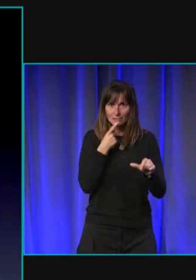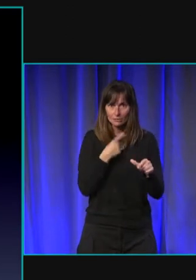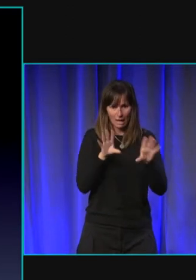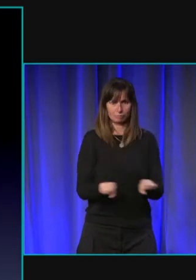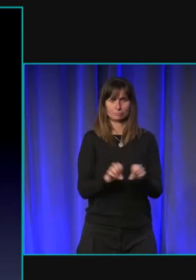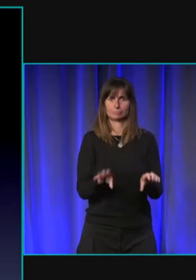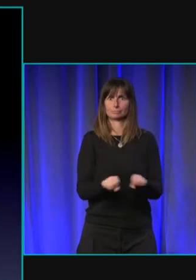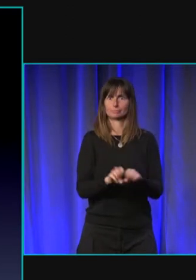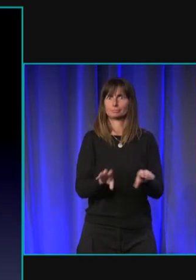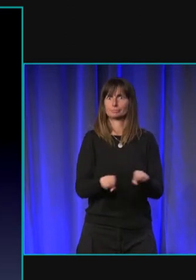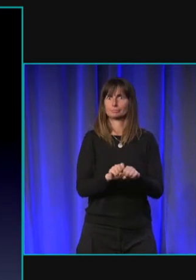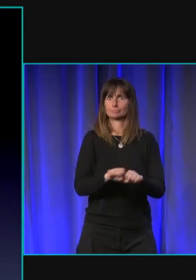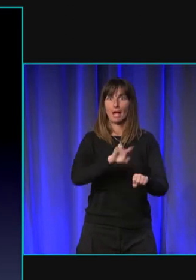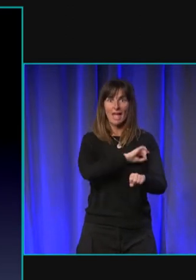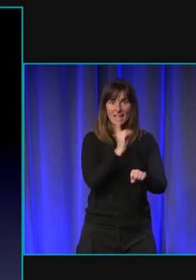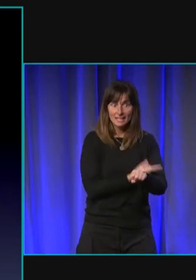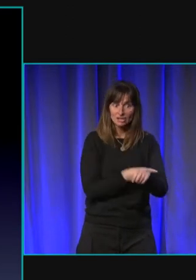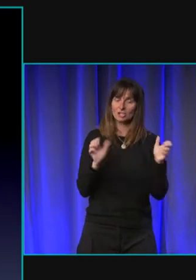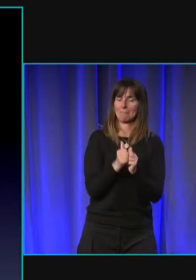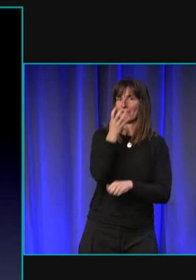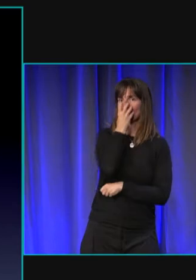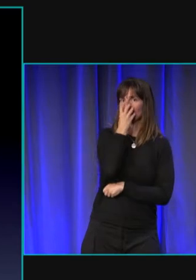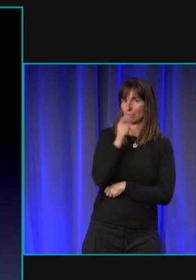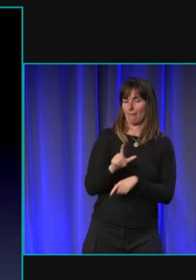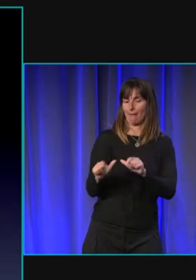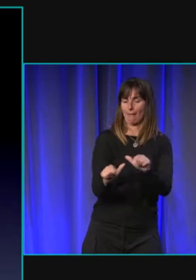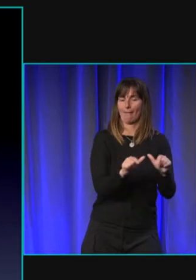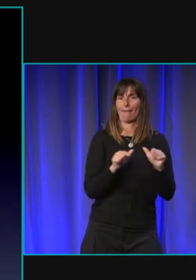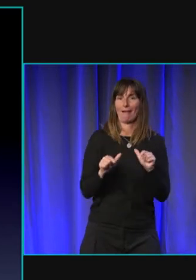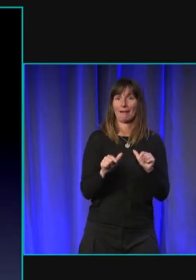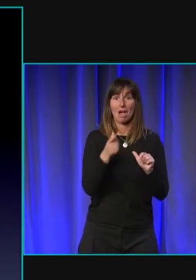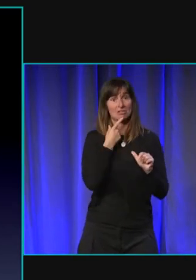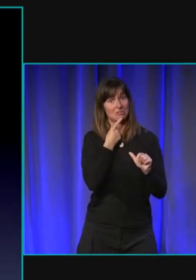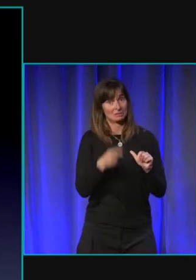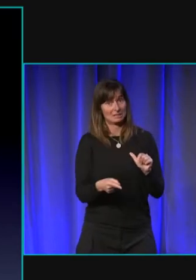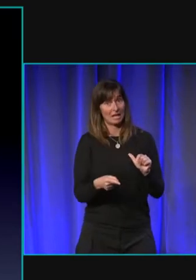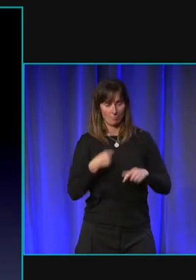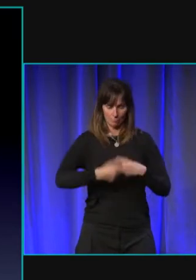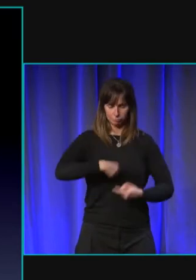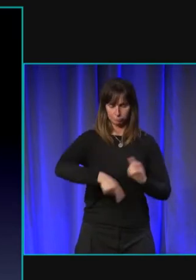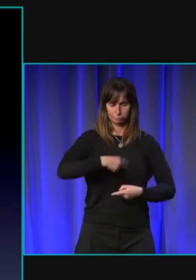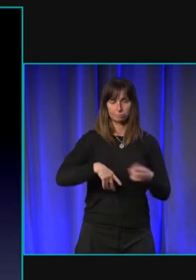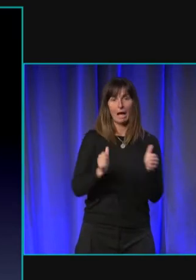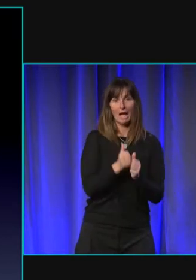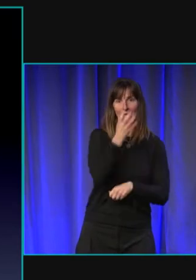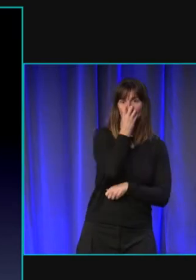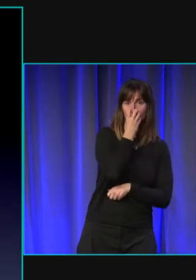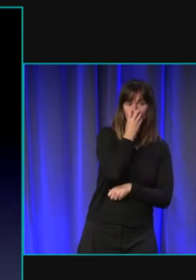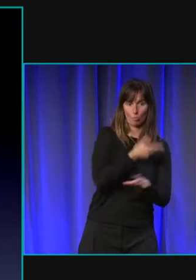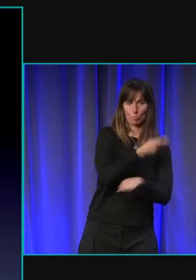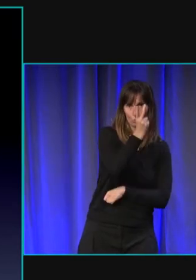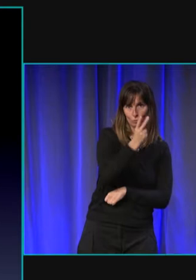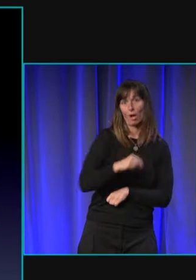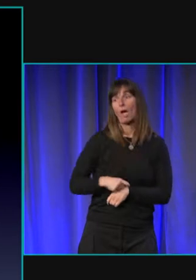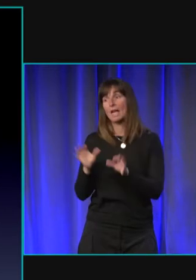de fabrication de l'énergie d'origine aérobie, et donc en fait, plus vous fonctionnerez en aérobie et beaucoup moins en anaérobie. Et